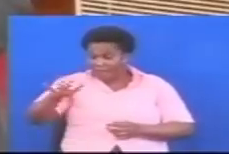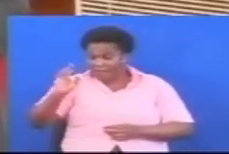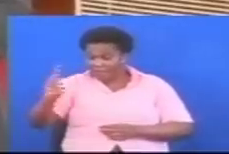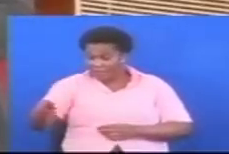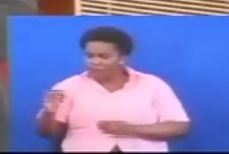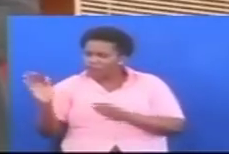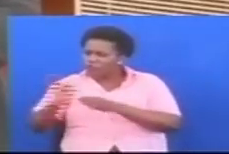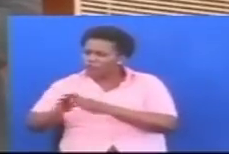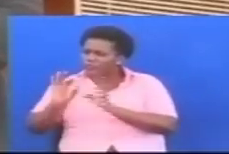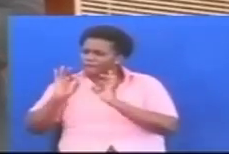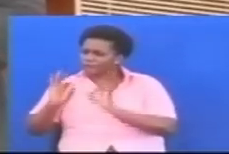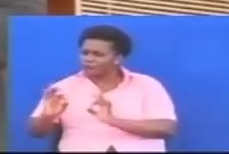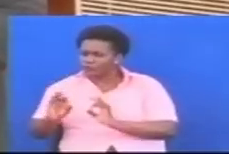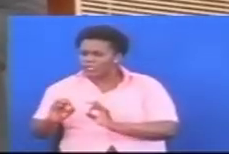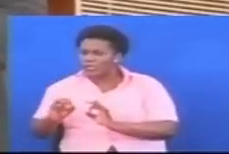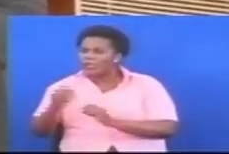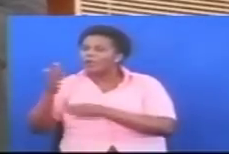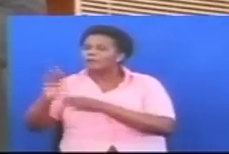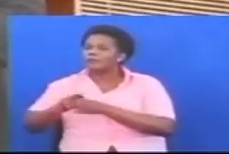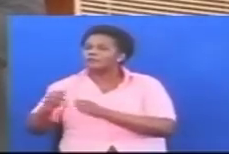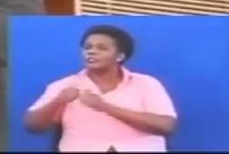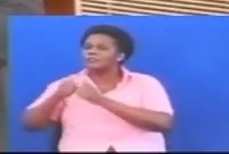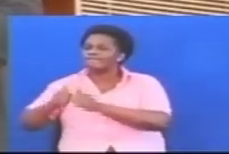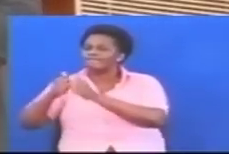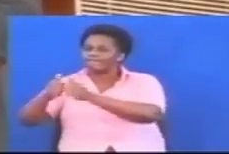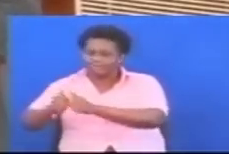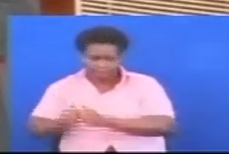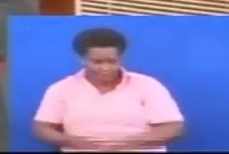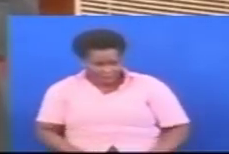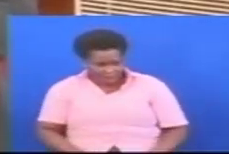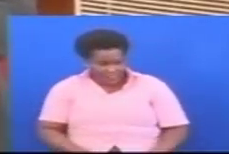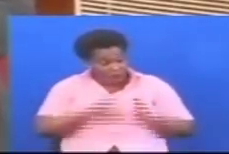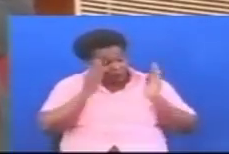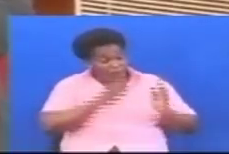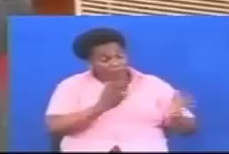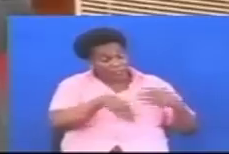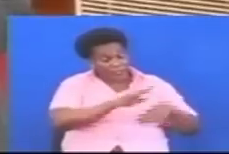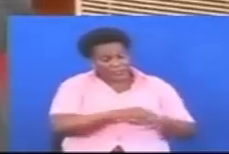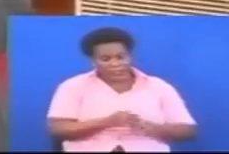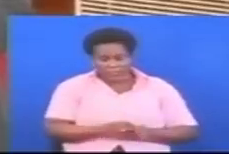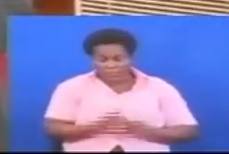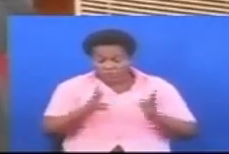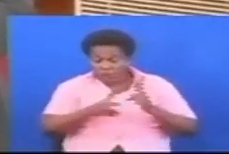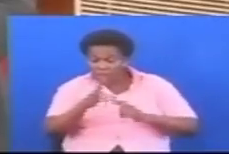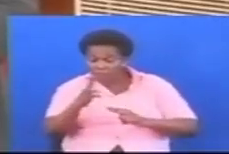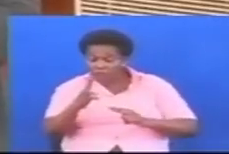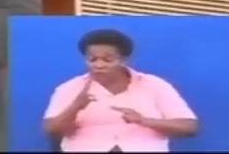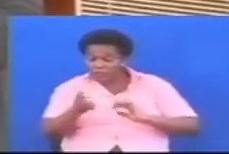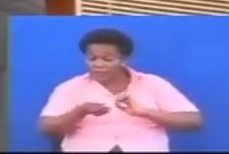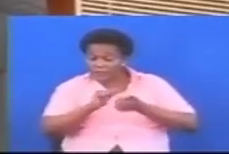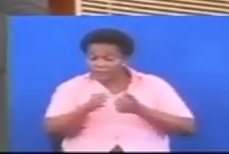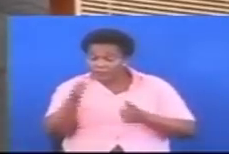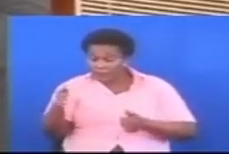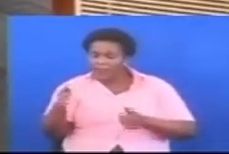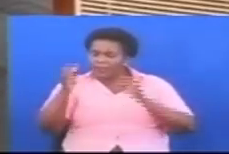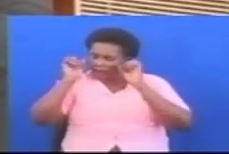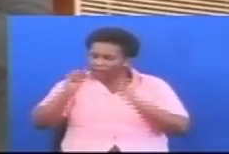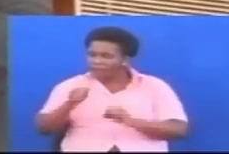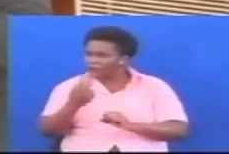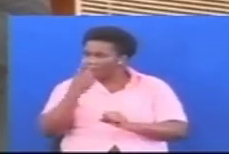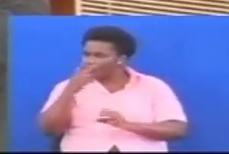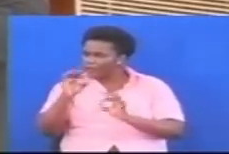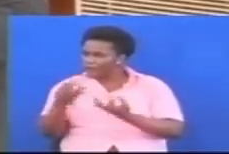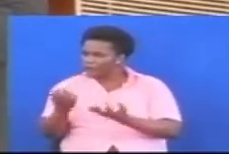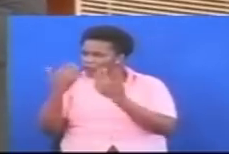uendelevu. Mheshimiwa Mwenyekiti, katika kukabiliana na tatizo la maji lazima kuifanya rasilimali hii kutumika kwa uangalifu na